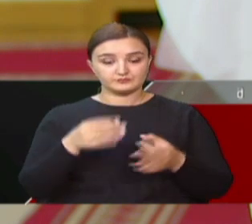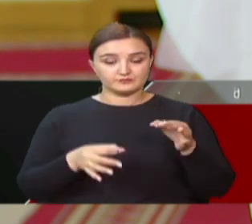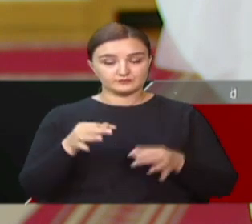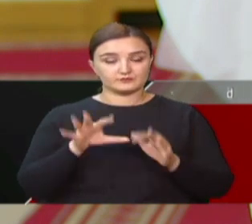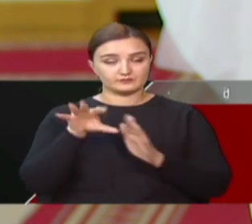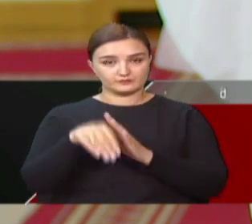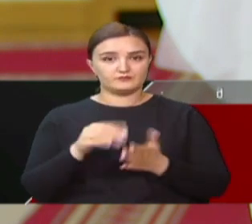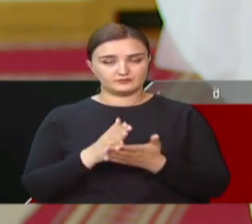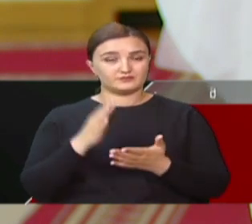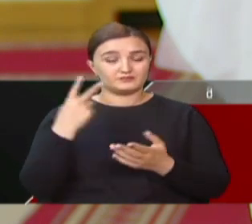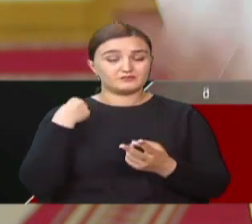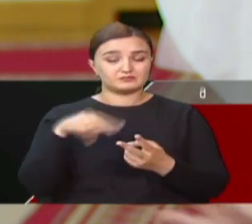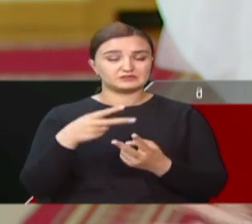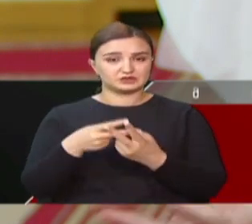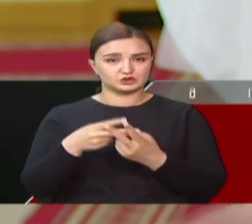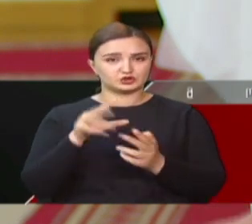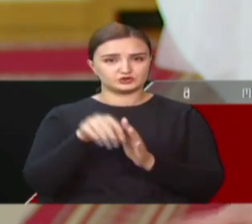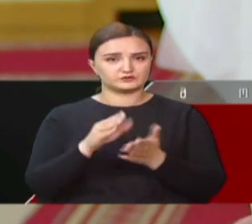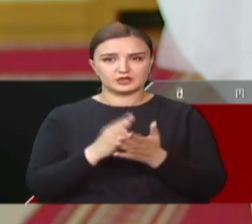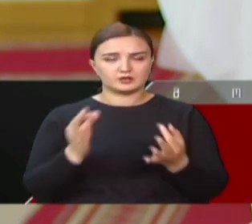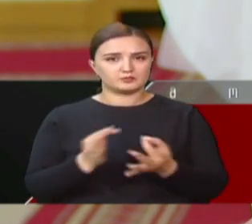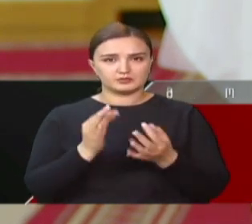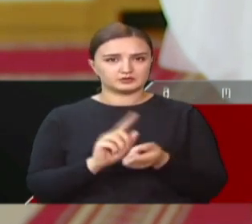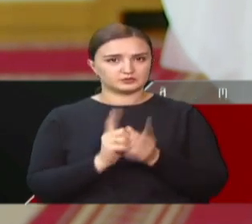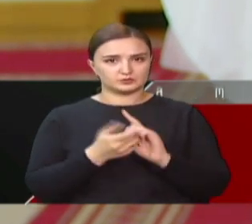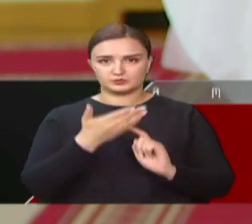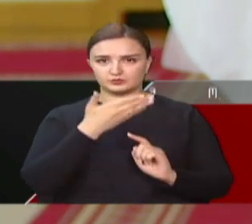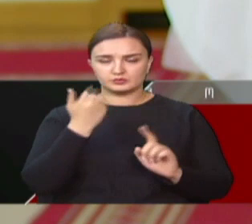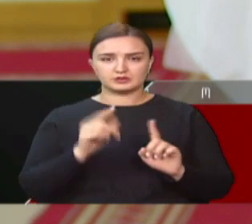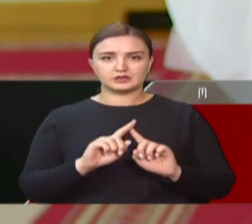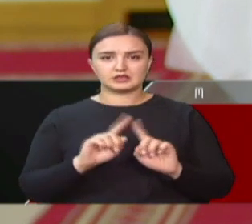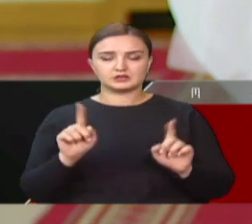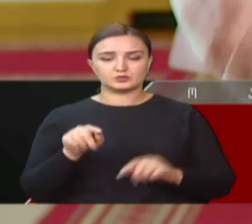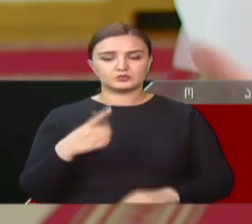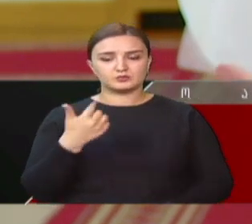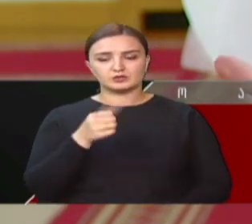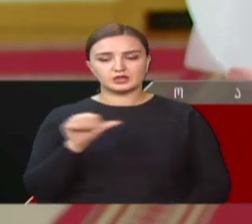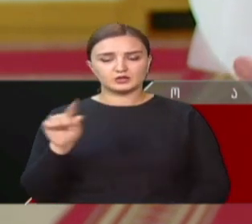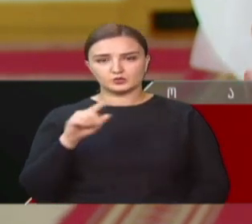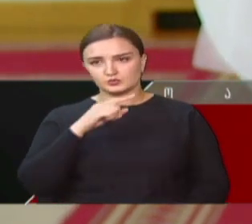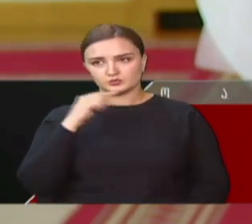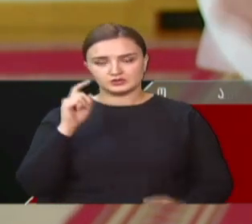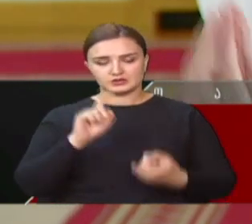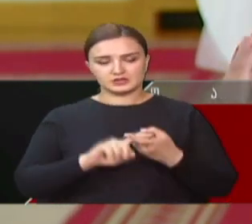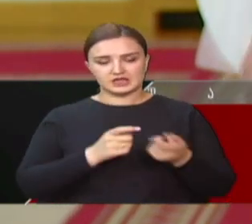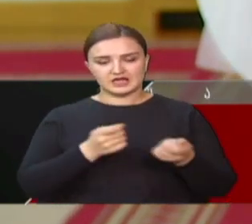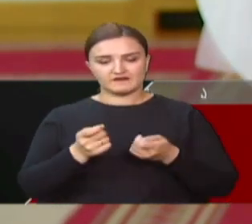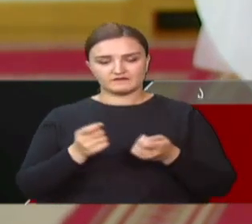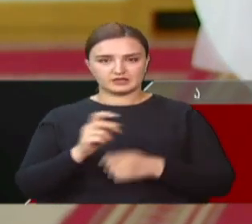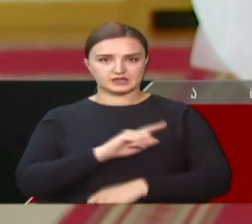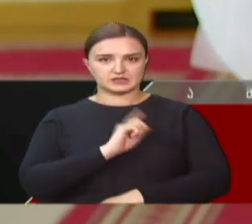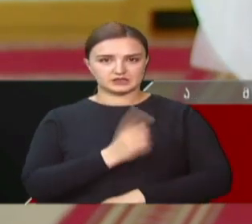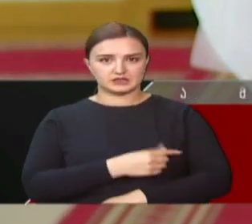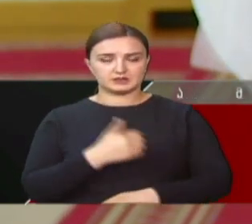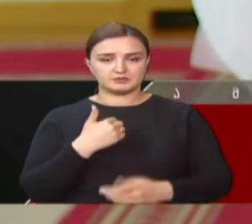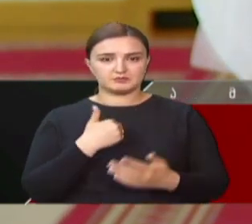დაწესებულებებში არიან, ხო? ეხლა ეს ხო რაღაც ხო არ არაფერი ხო არ შეცვლილა განსაკუთრებულად, გარდა იმისა, რომ რუსეთის გავლენები ძლიერდება.